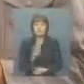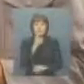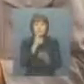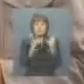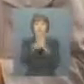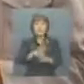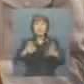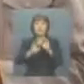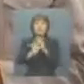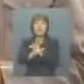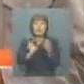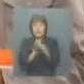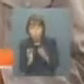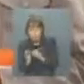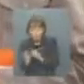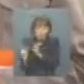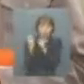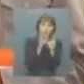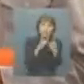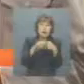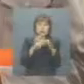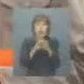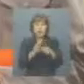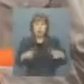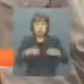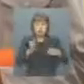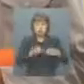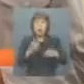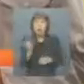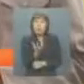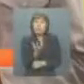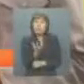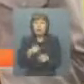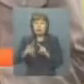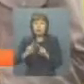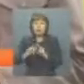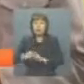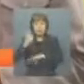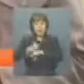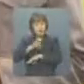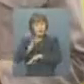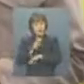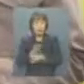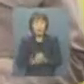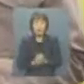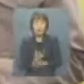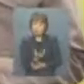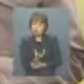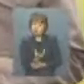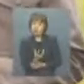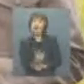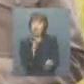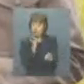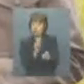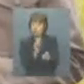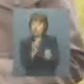รักบี้จังหวัดกระบี่ครับนั่นก็คือการนำเด็กอ้วนมาอยู่แนวรุกในทีมซึ่งโค้ชก็เห็นคุณสมบัติที่ตัวใหญ่ทำให้พวกเขาเหมาะสำหรับกีฬารักบี้